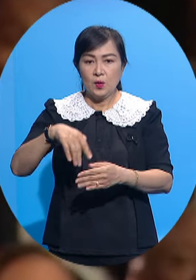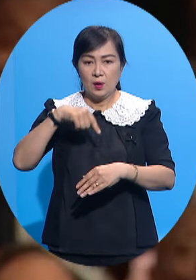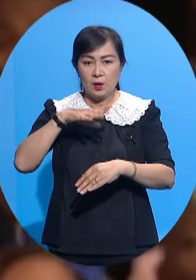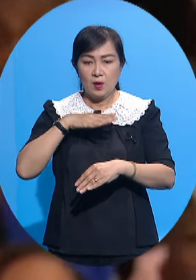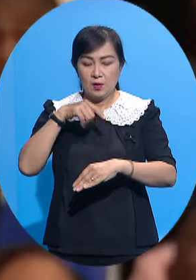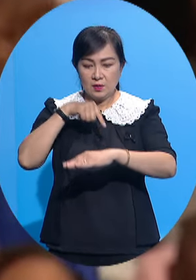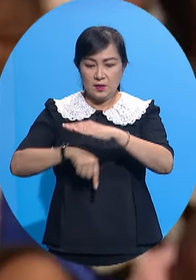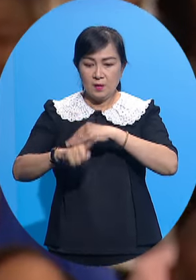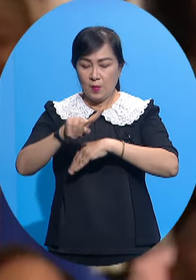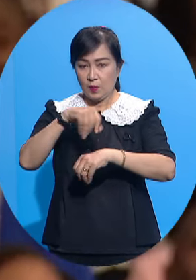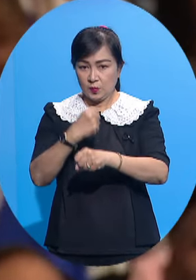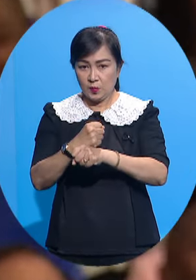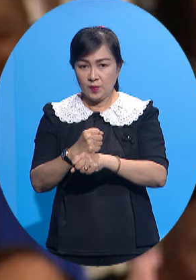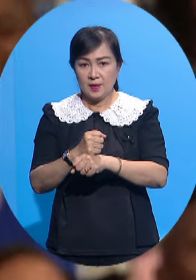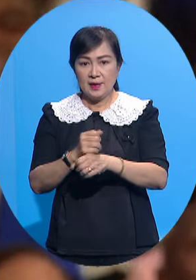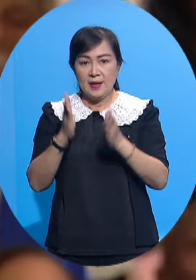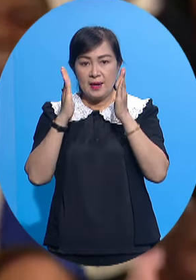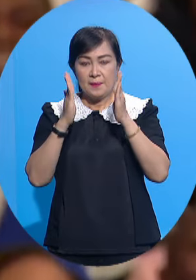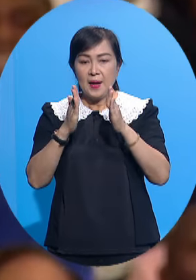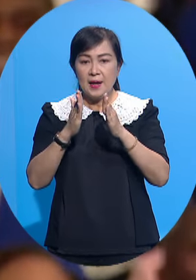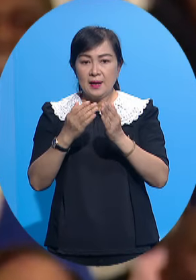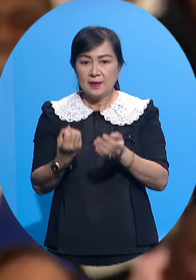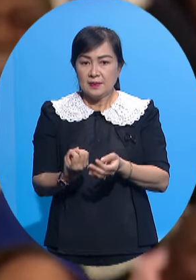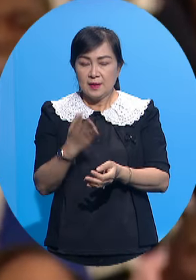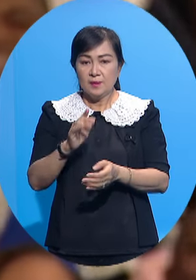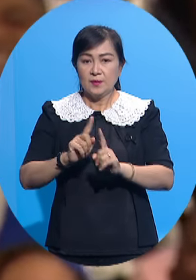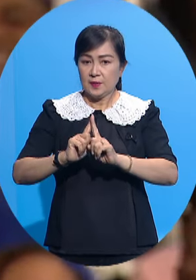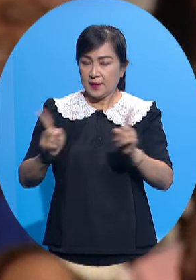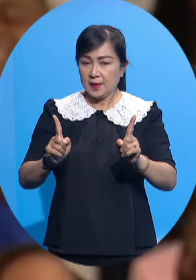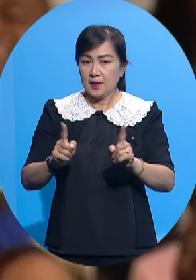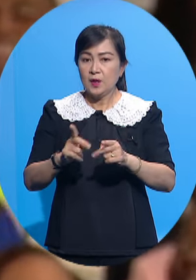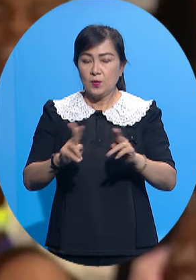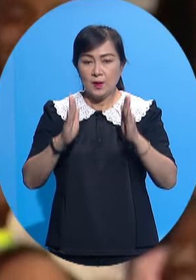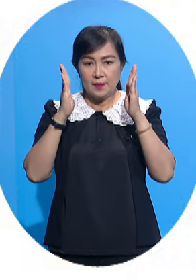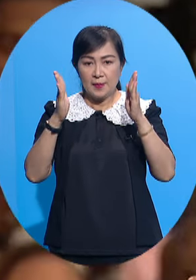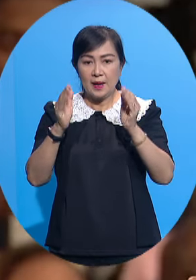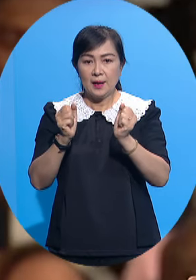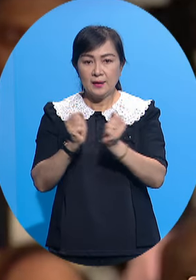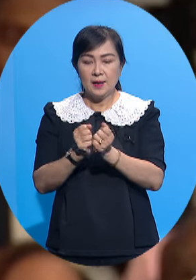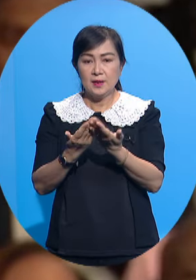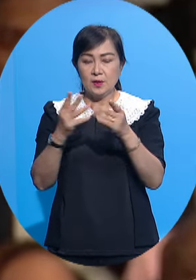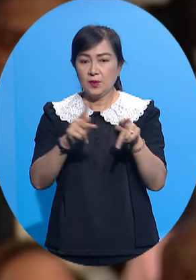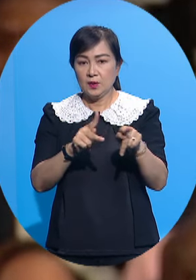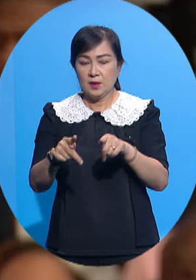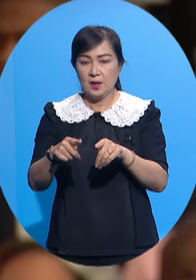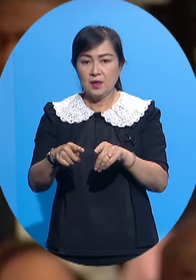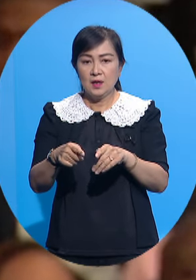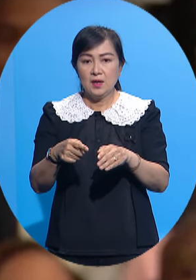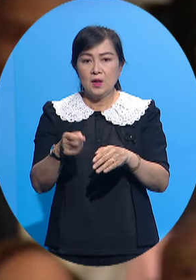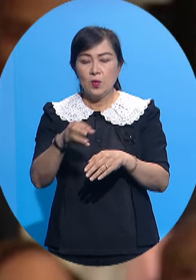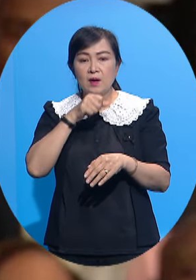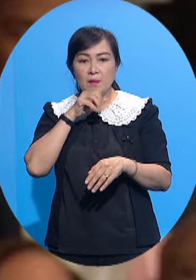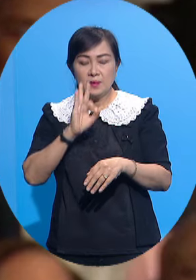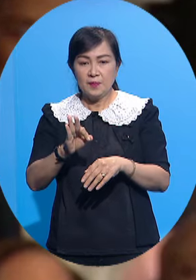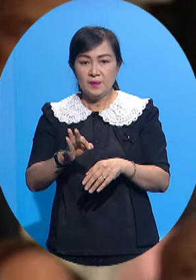1 tuổi. Trong bài phát biểu, bà cũng làm bật những điểm tương phản giữa kế hoạch của bà với các đề xuất kinh tế từ cựu Tổng thống Trump,